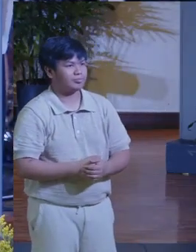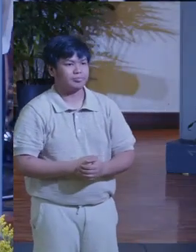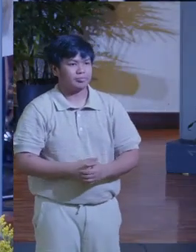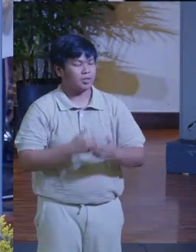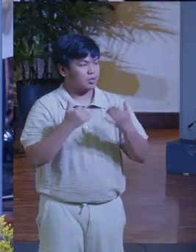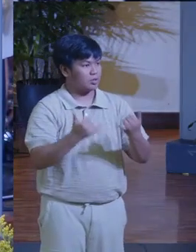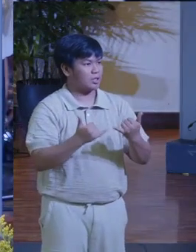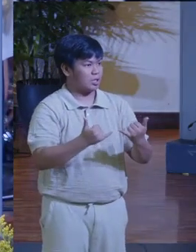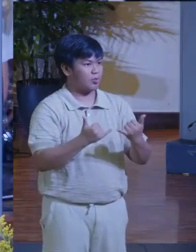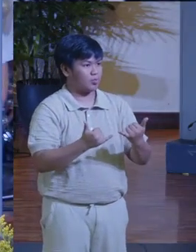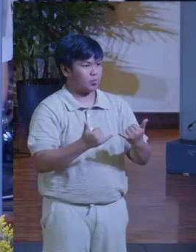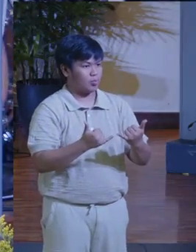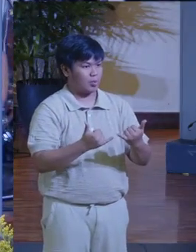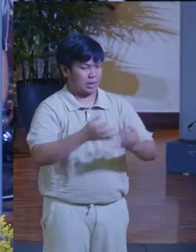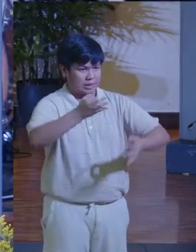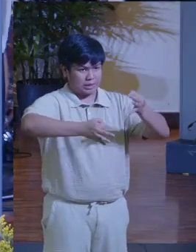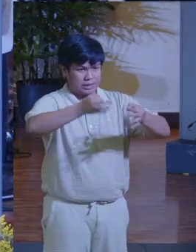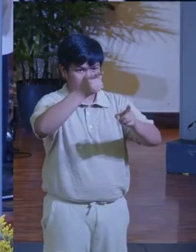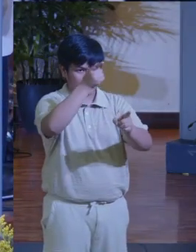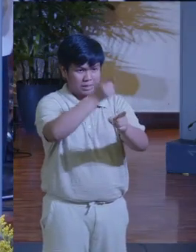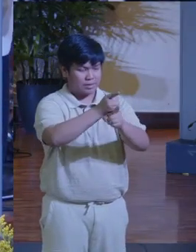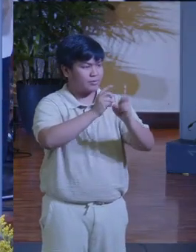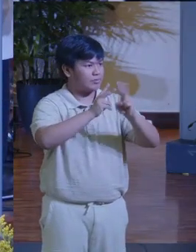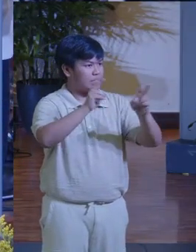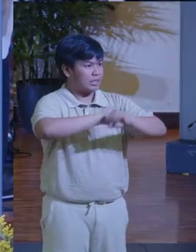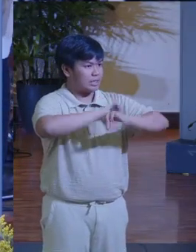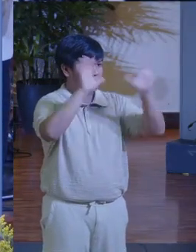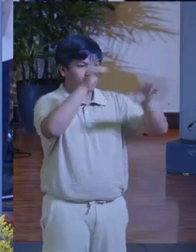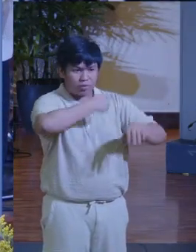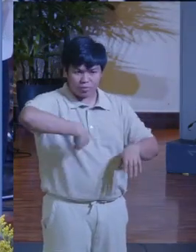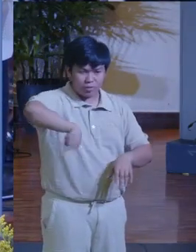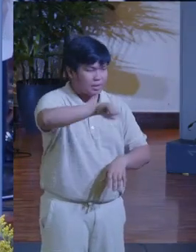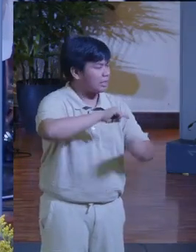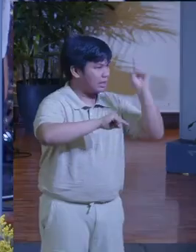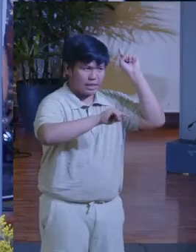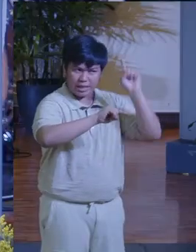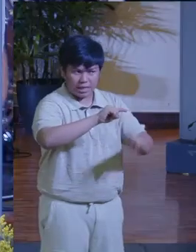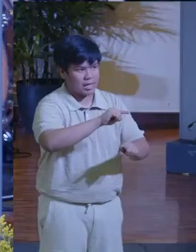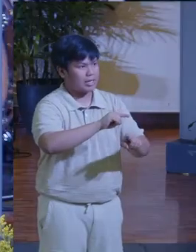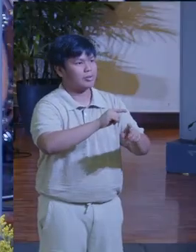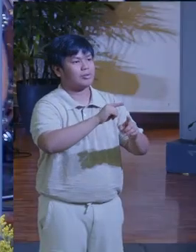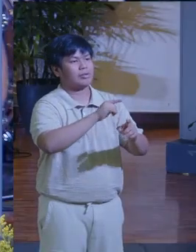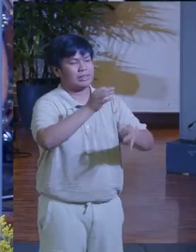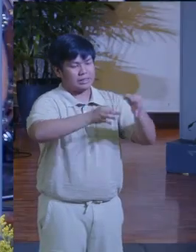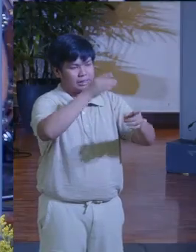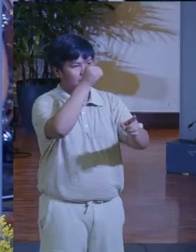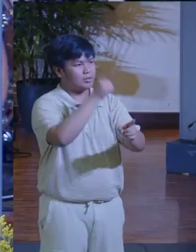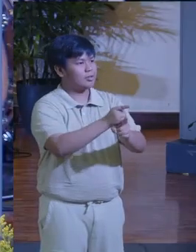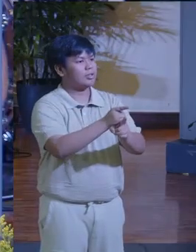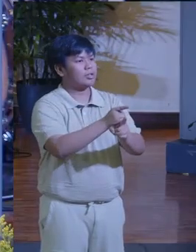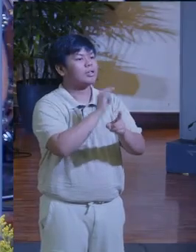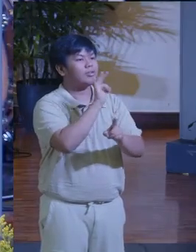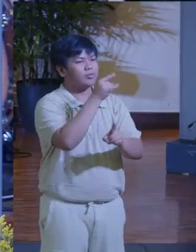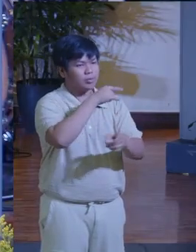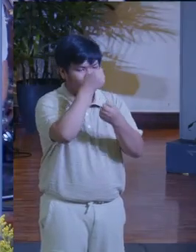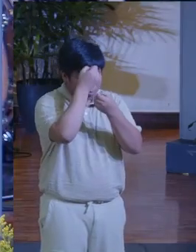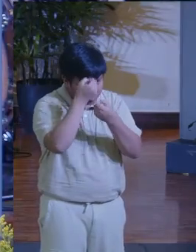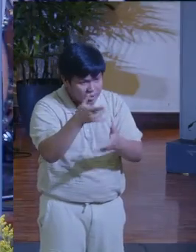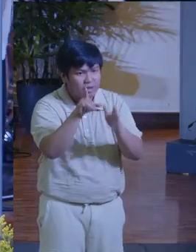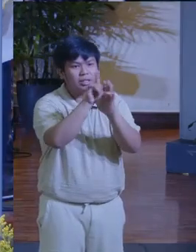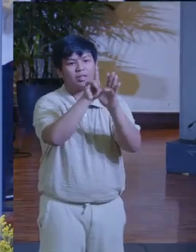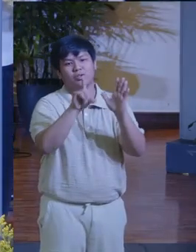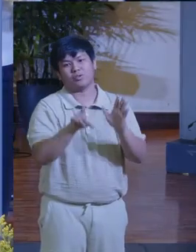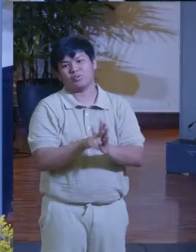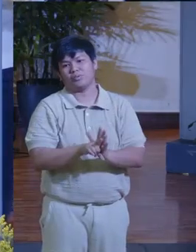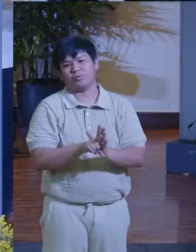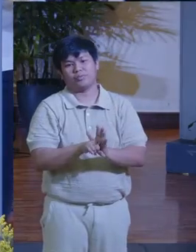So ang pagiging matuwid, malinaw, ay hindi makakamit sa pamamagitan ng works of the law. Tingnan